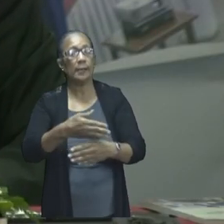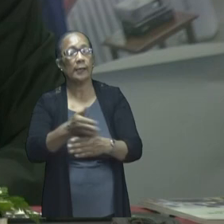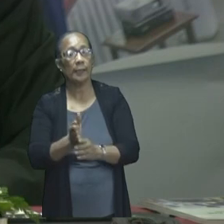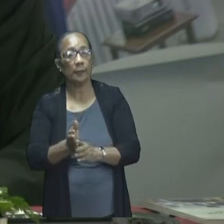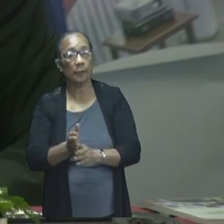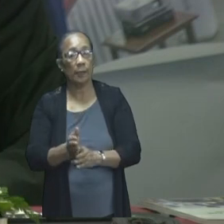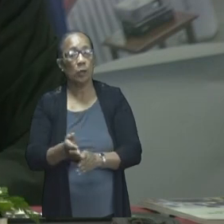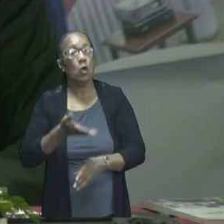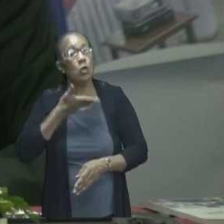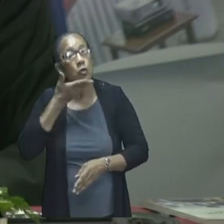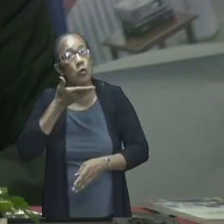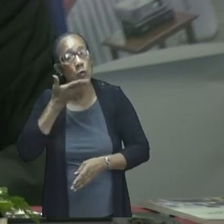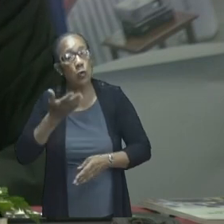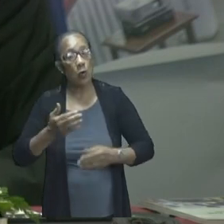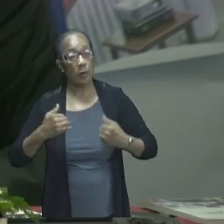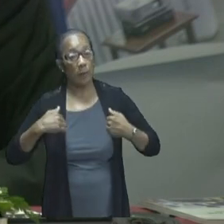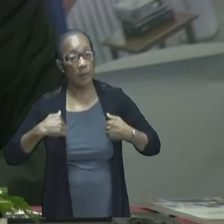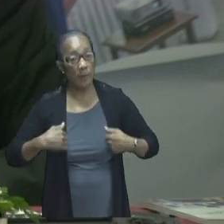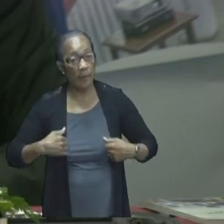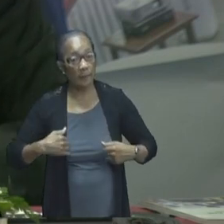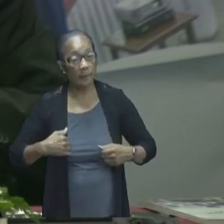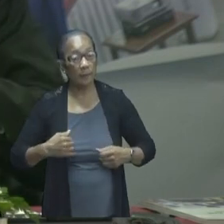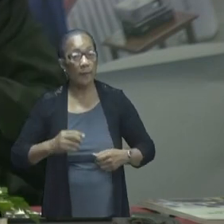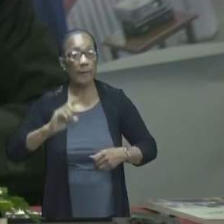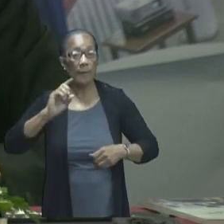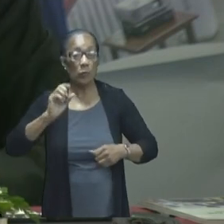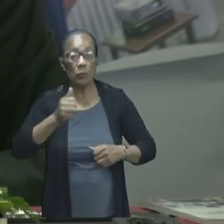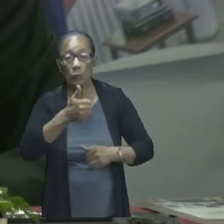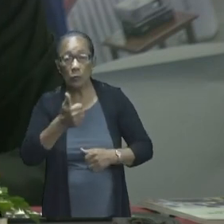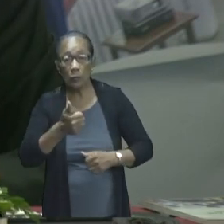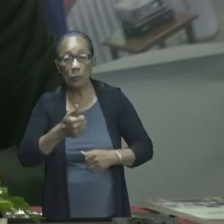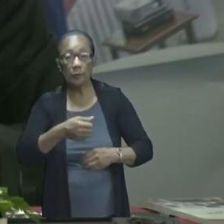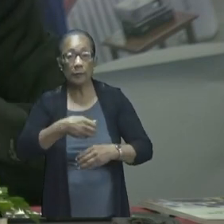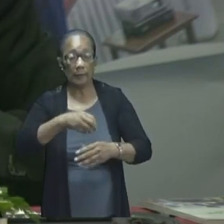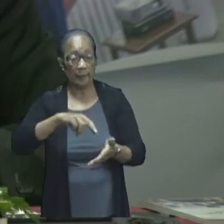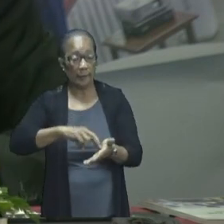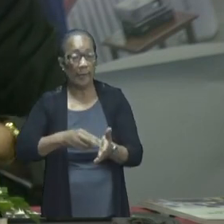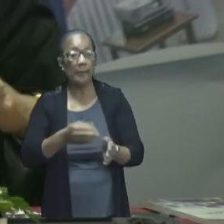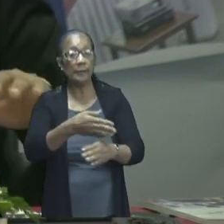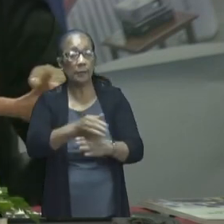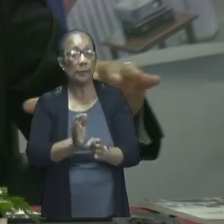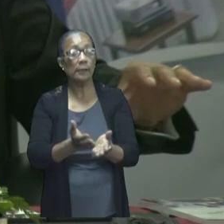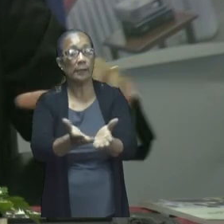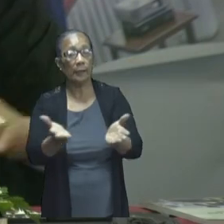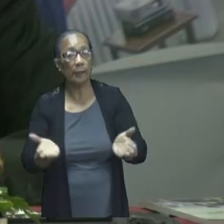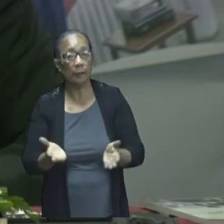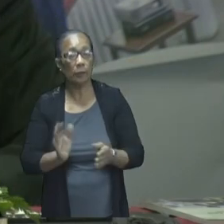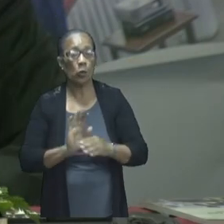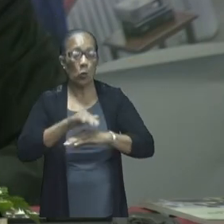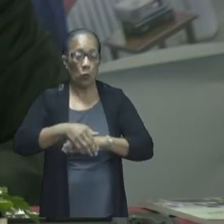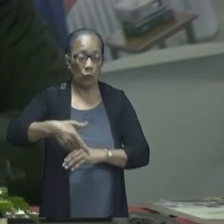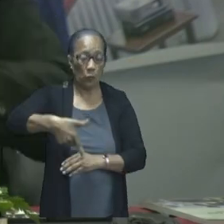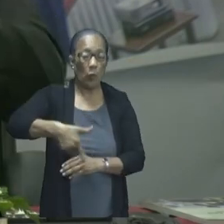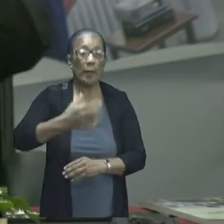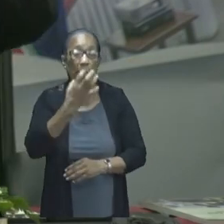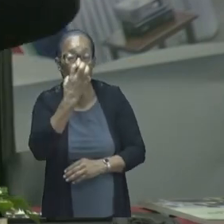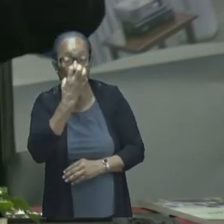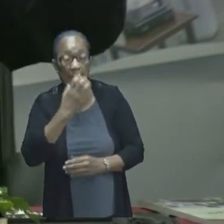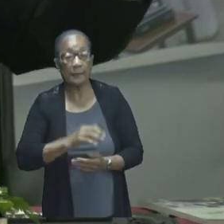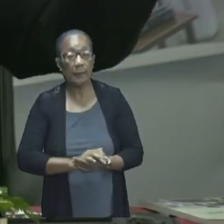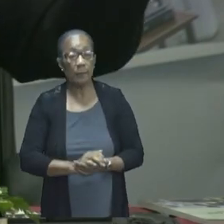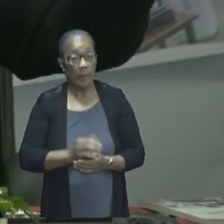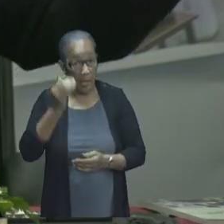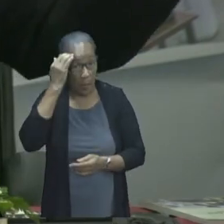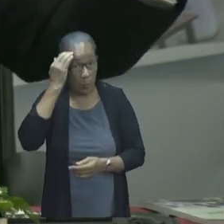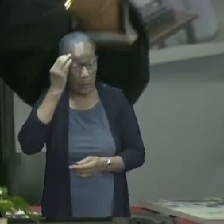te geven om te gaan naar de technische beroepen omdat daar de toekomst van ons ligt met betrekking tot die ooit en guess en als we weten dat die oil